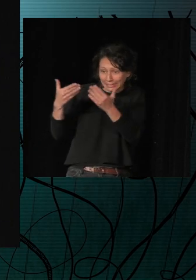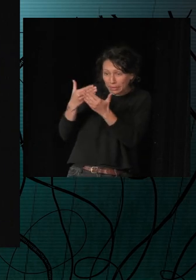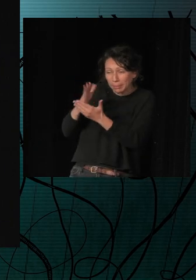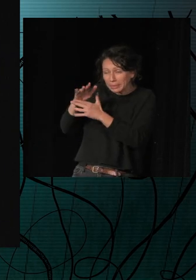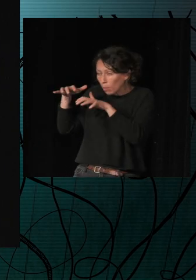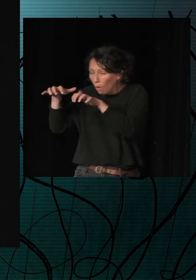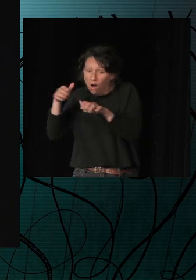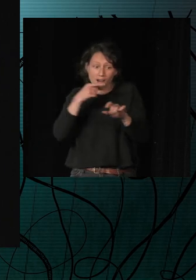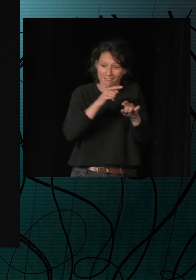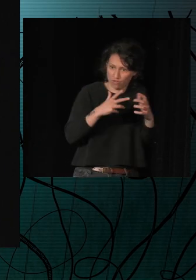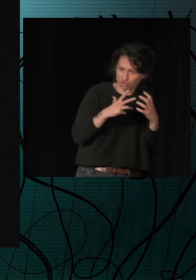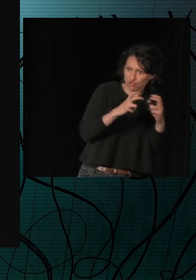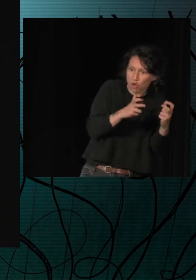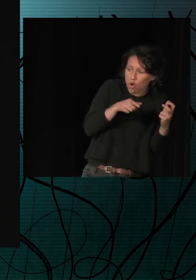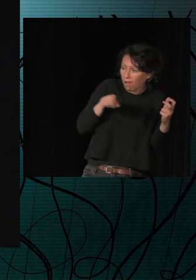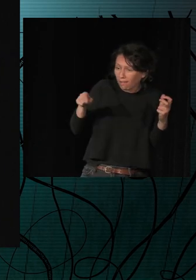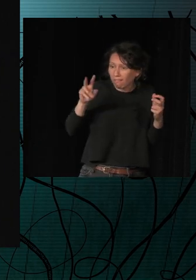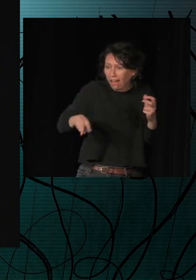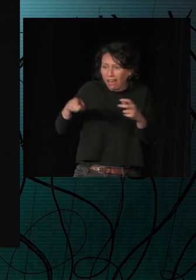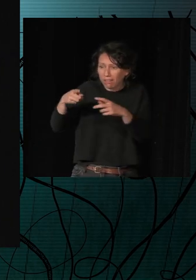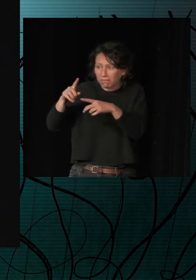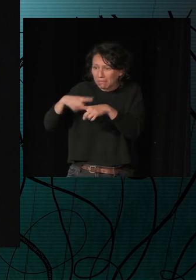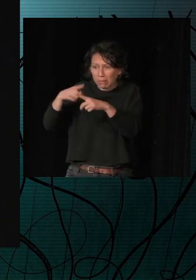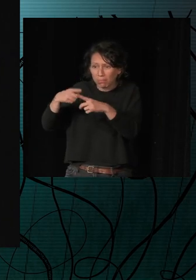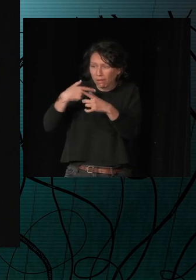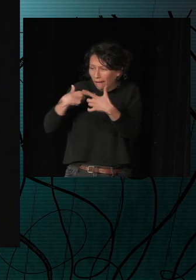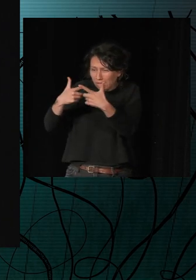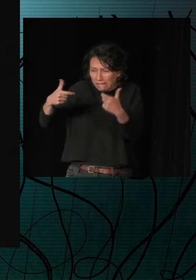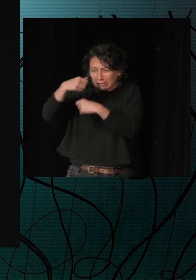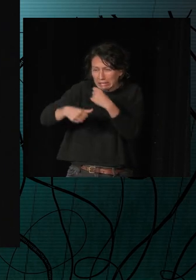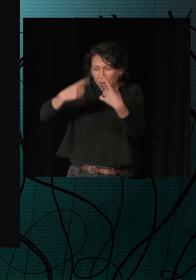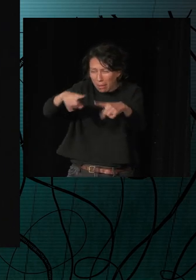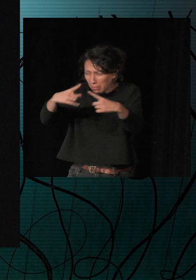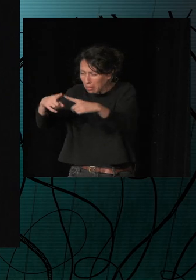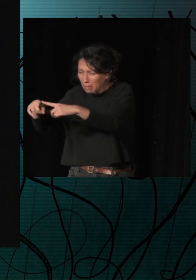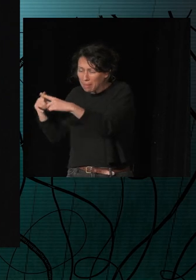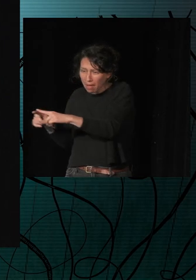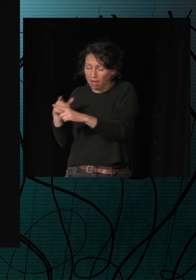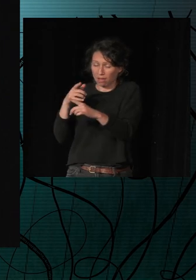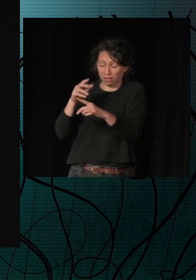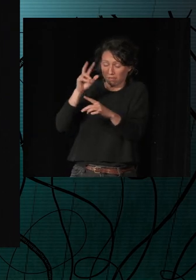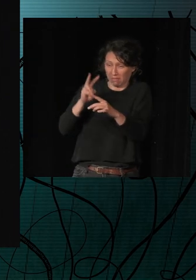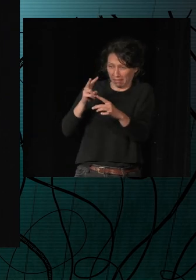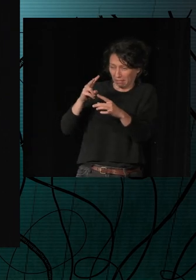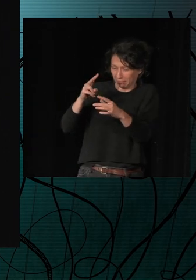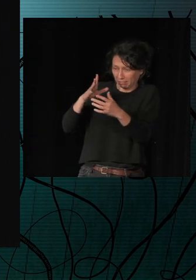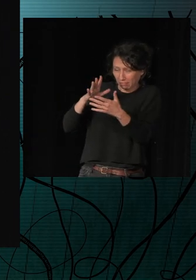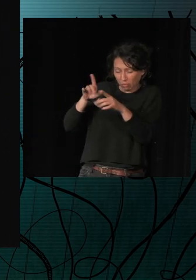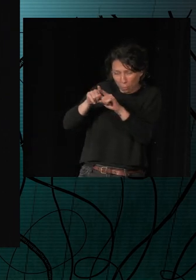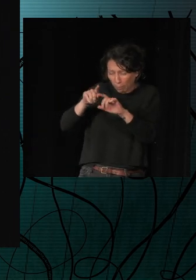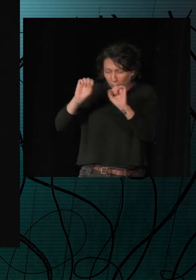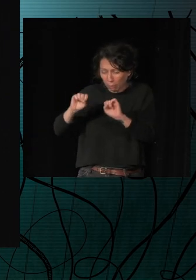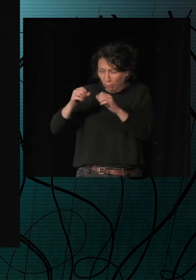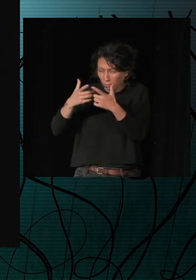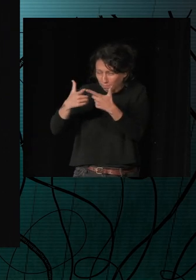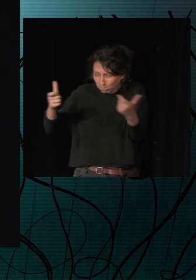tas de styles différents il y a des tas de portes d'entrée moi il y a tout un plein de de de sous-genre de l'horreur que